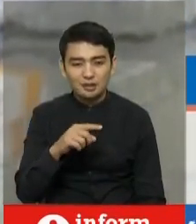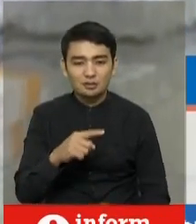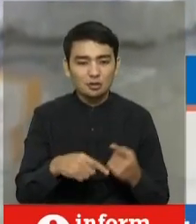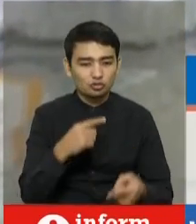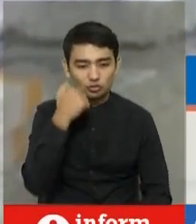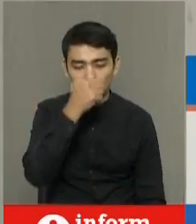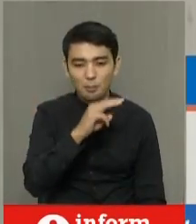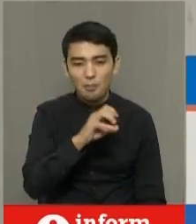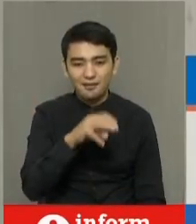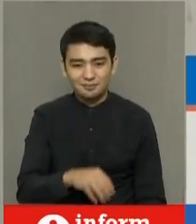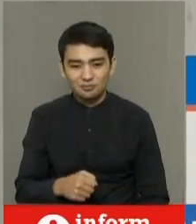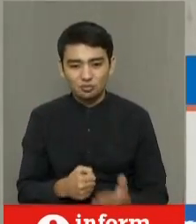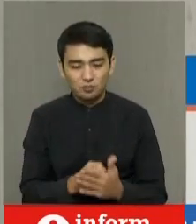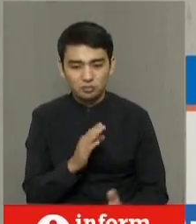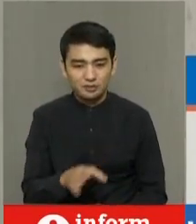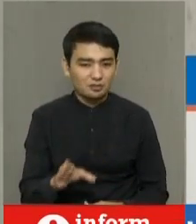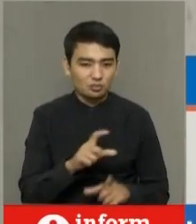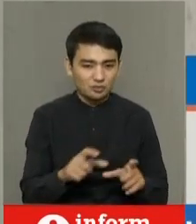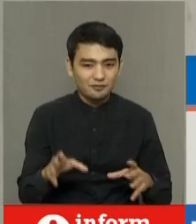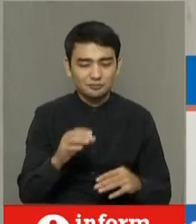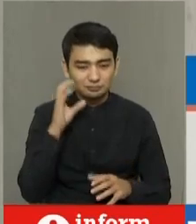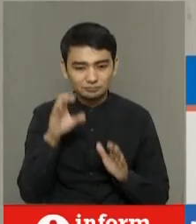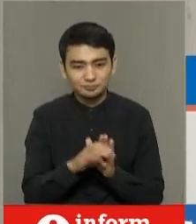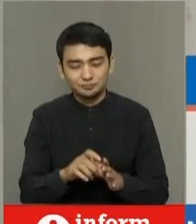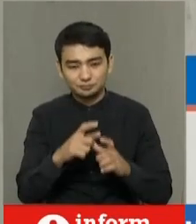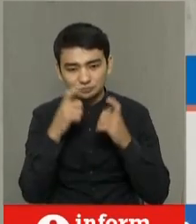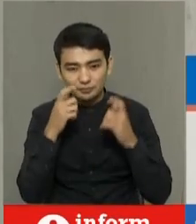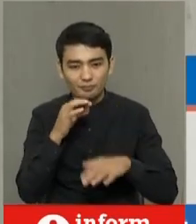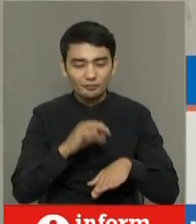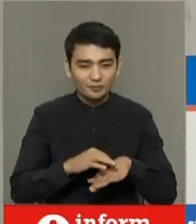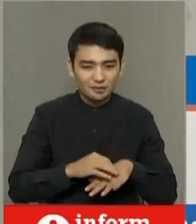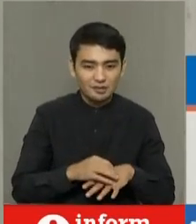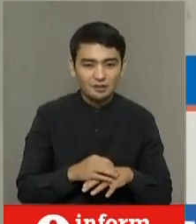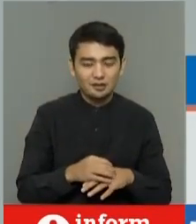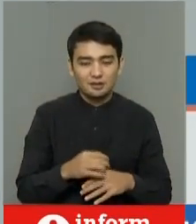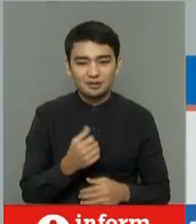Поэтому врачи рекомендуют гражданам соблюдать все меры профилактики, а при заболевании